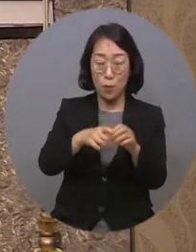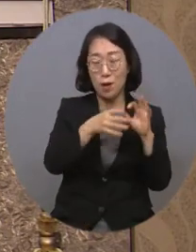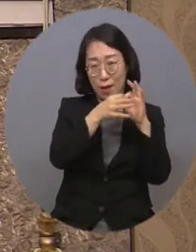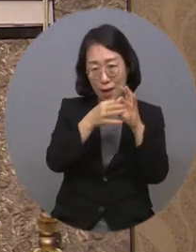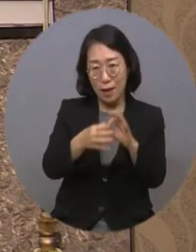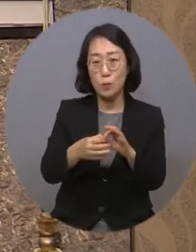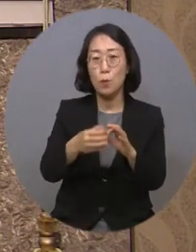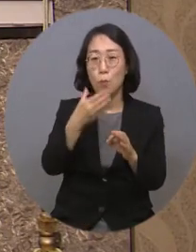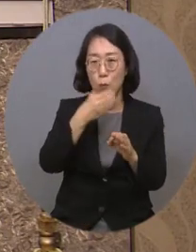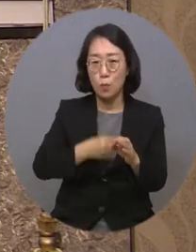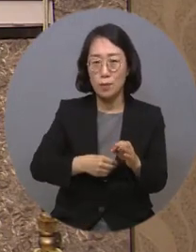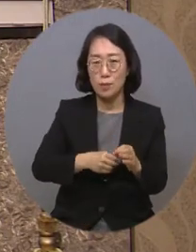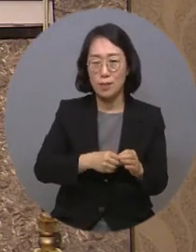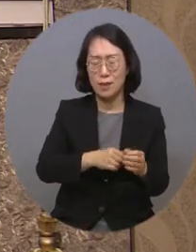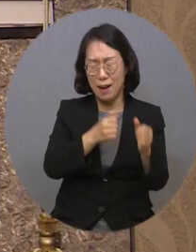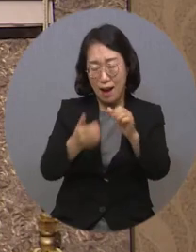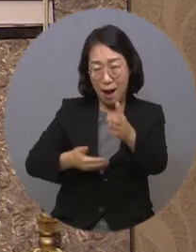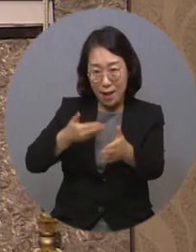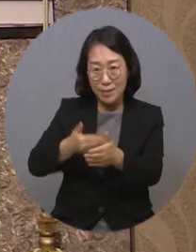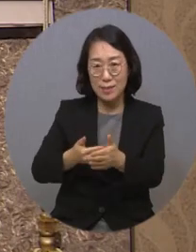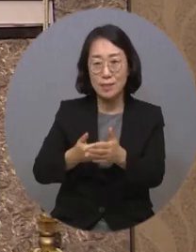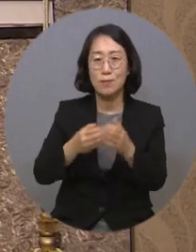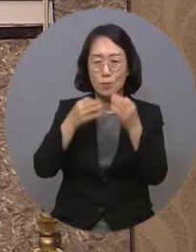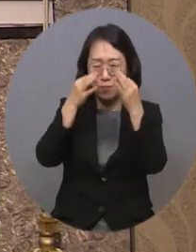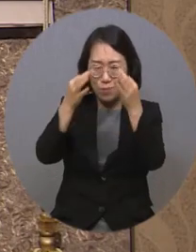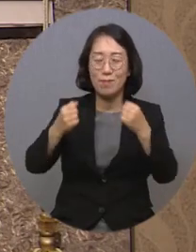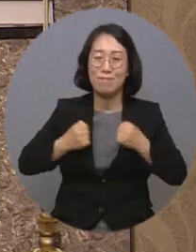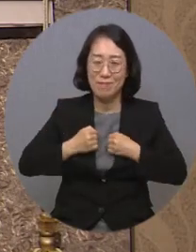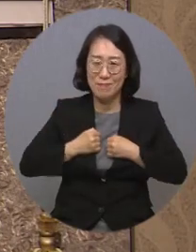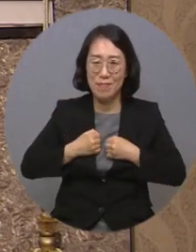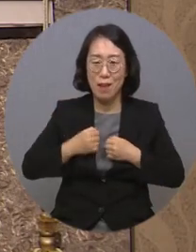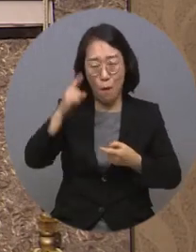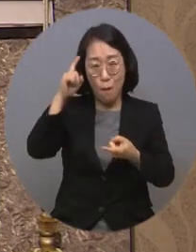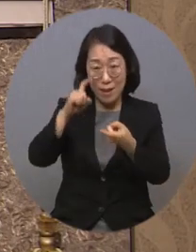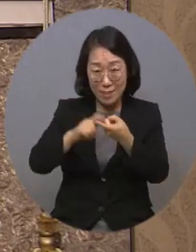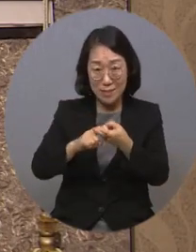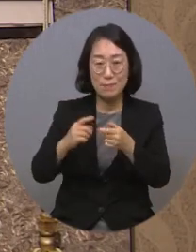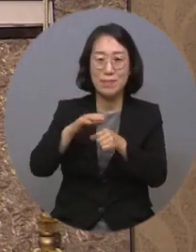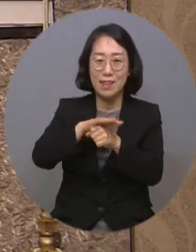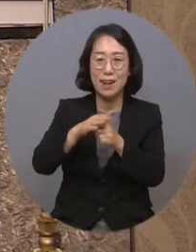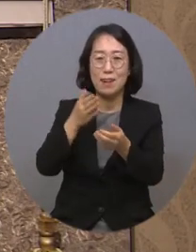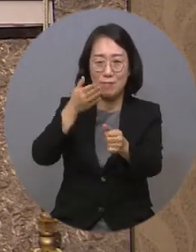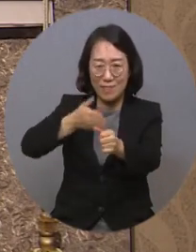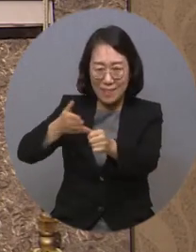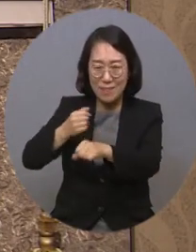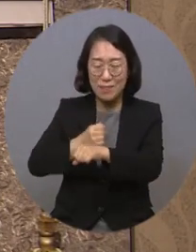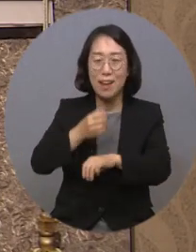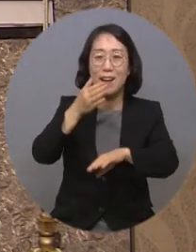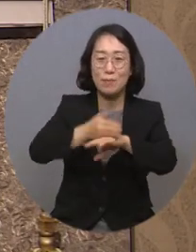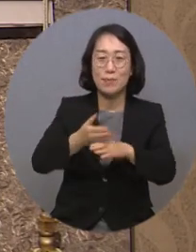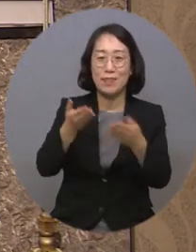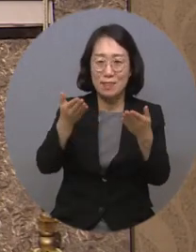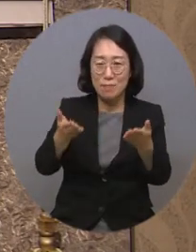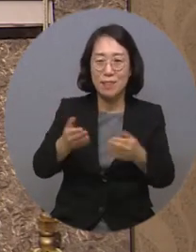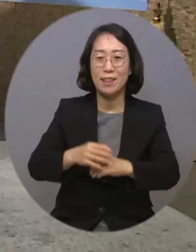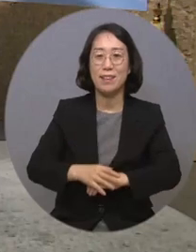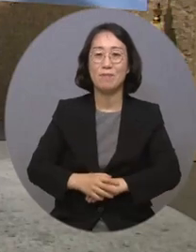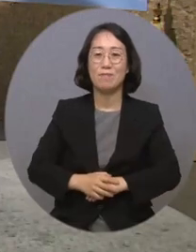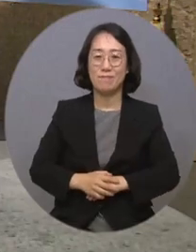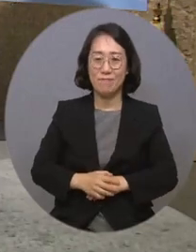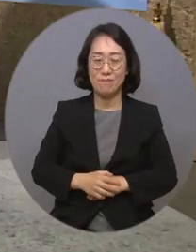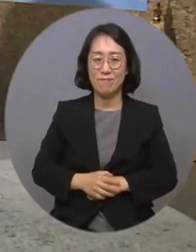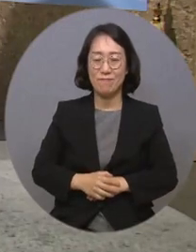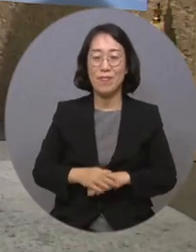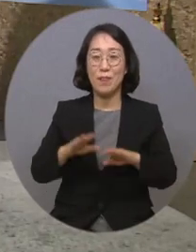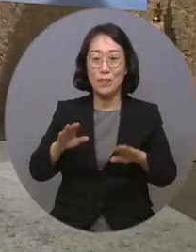장애인 복지에 죽는 날까지 최선을 다해서 임하겠습니다. 많은 관심과 사랑 부탁드립니다. 감사합니다.